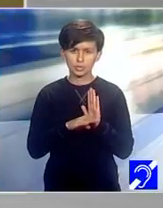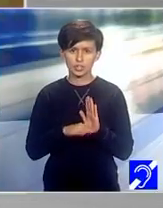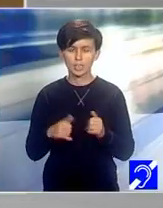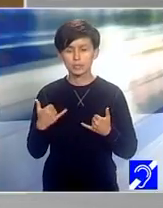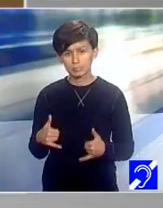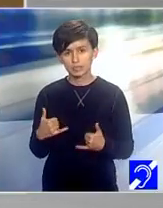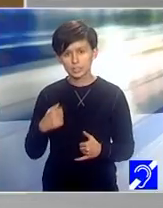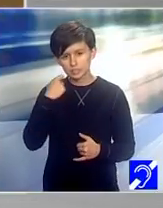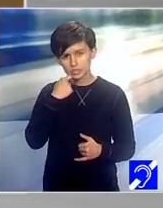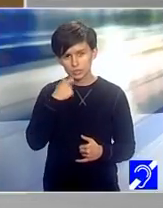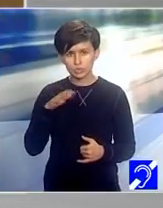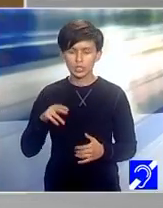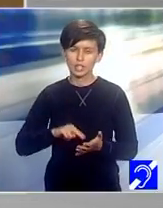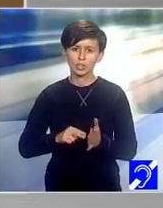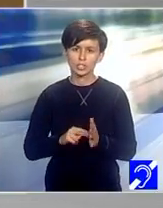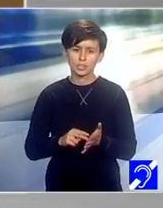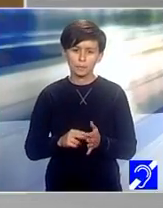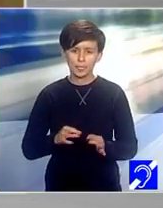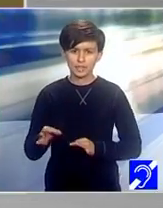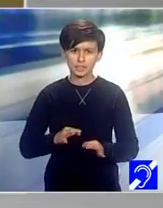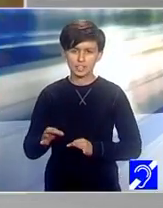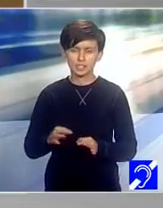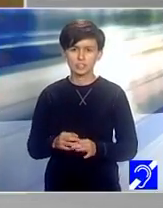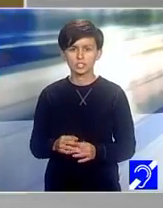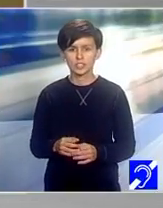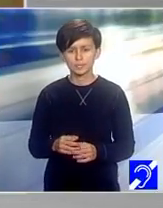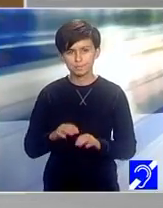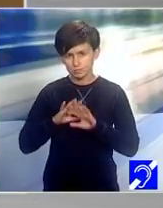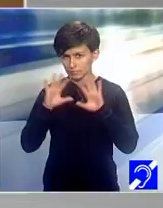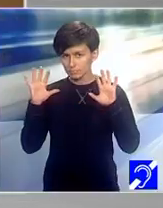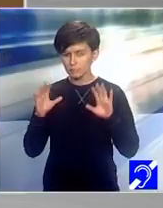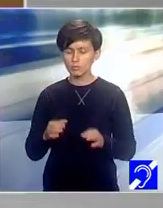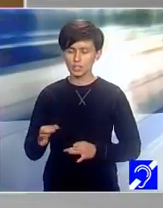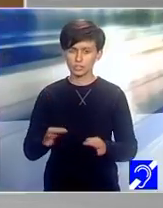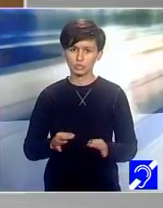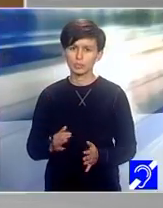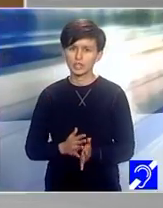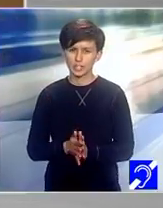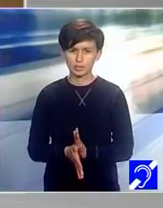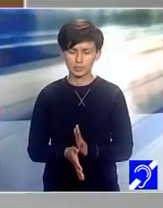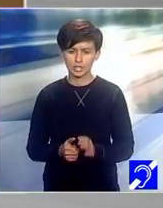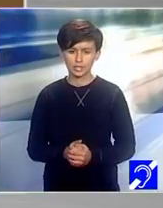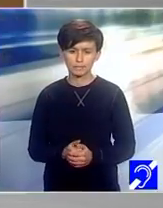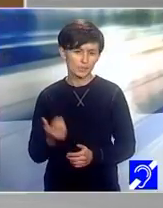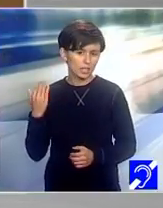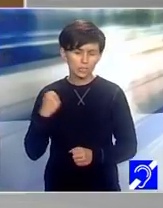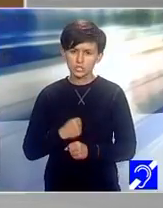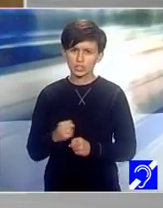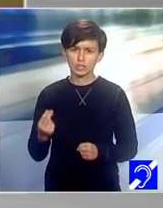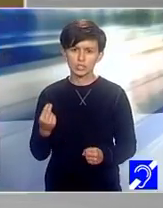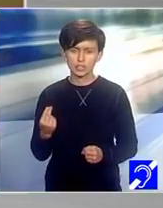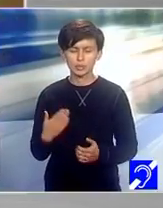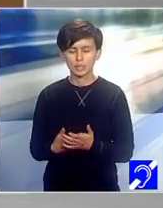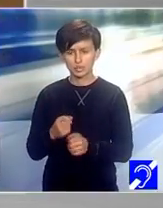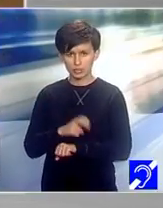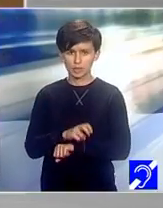are o strategie culturală coerentă și un plan de implementare a ei. A fost foarte bine că am început și am candidat